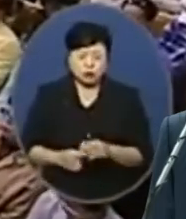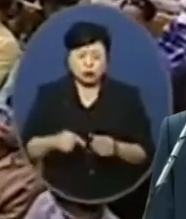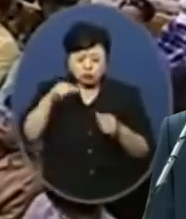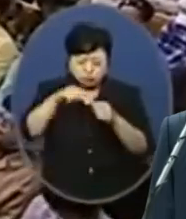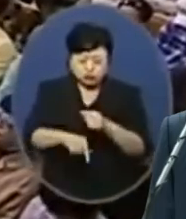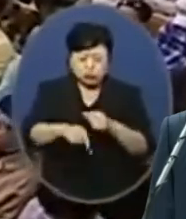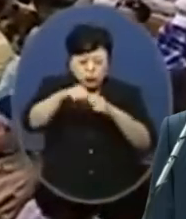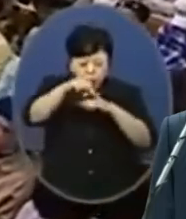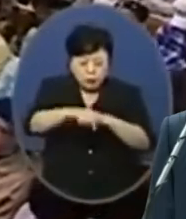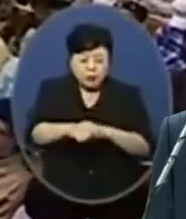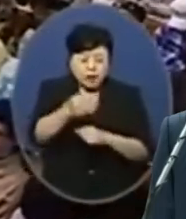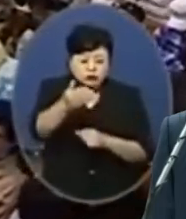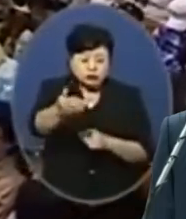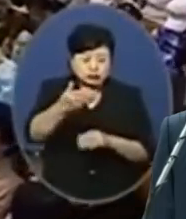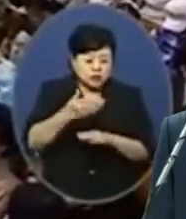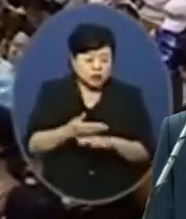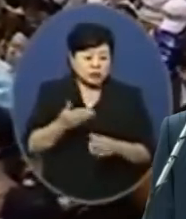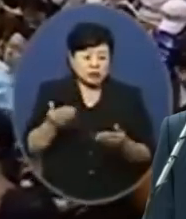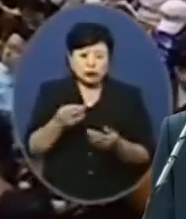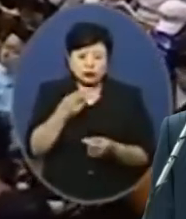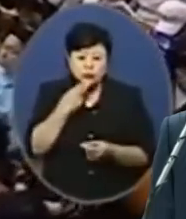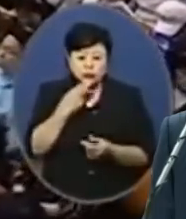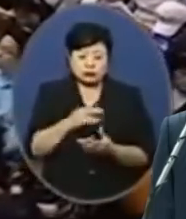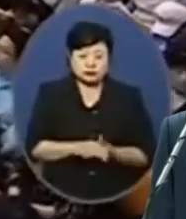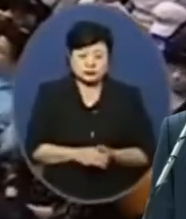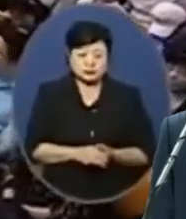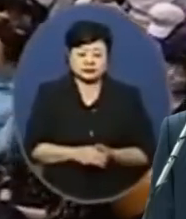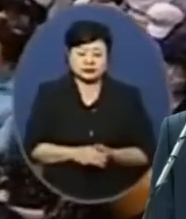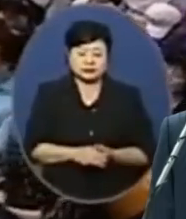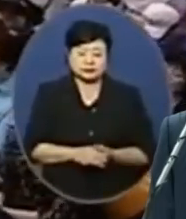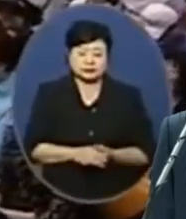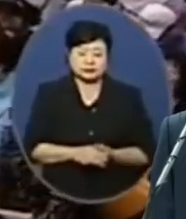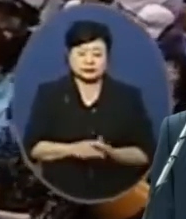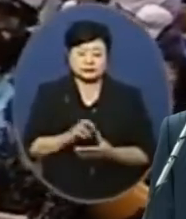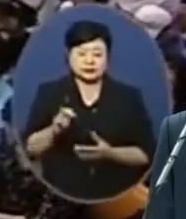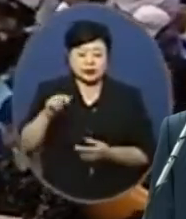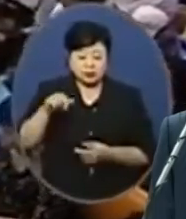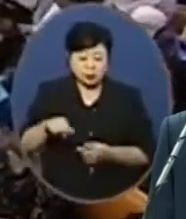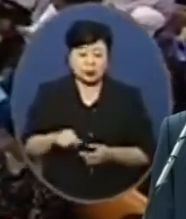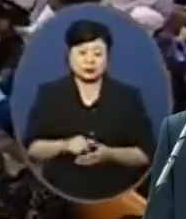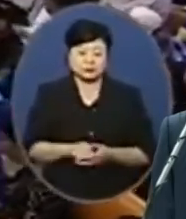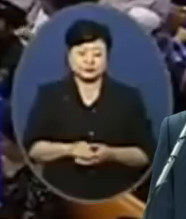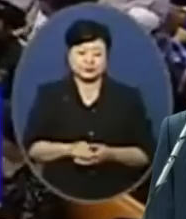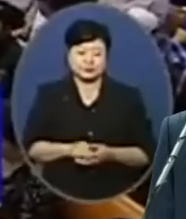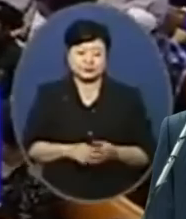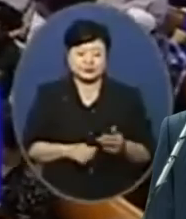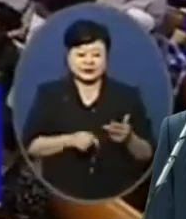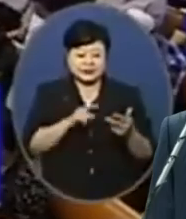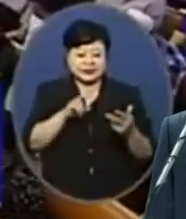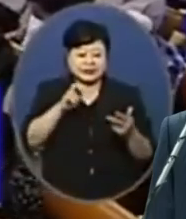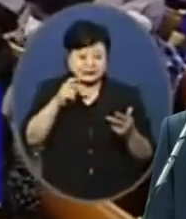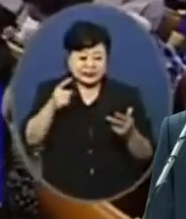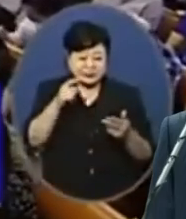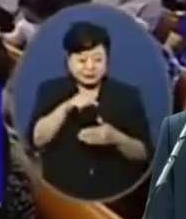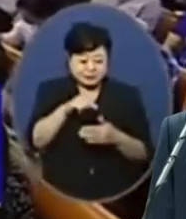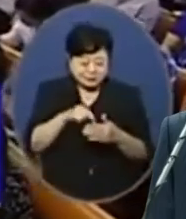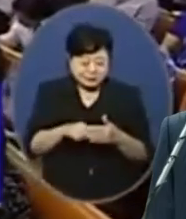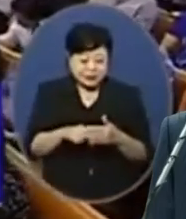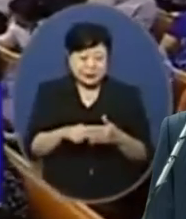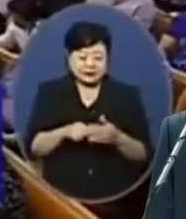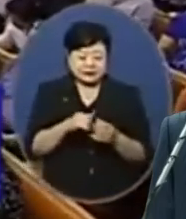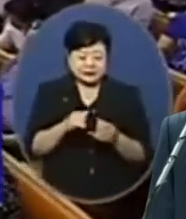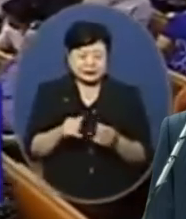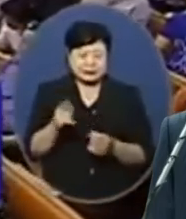멸망시키는 일만 하지 다른 것은 하지 않습니다. 마가복음 7장 21절로 23절에 속에서 곧 사람의 마음에서 나오는